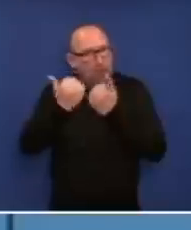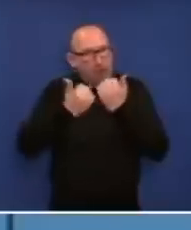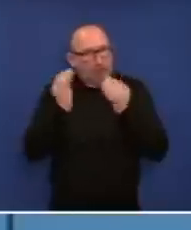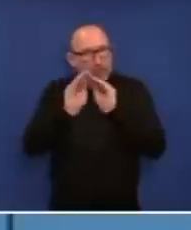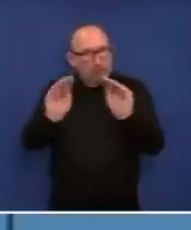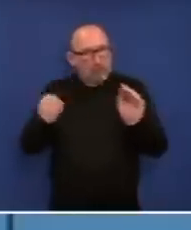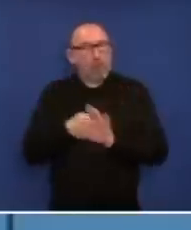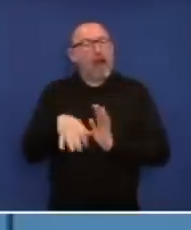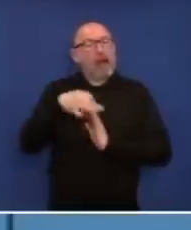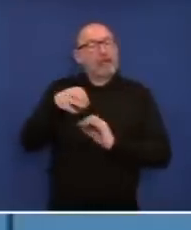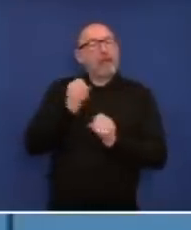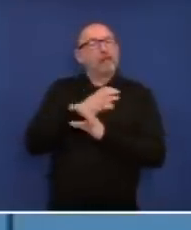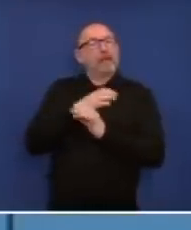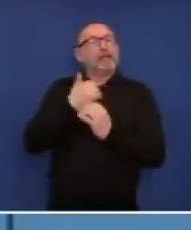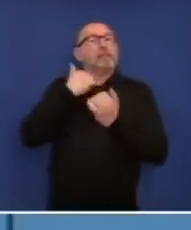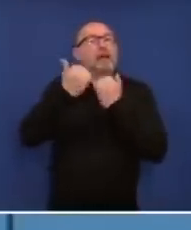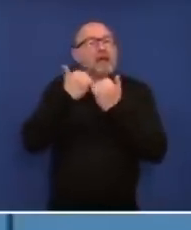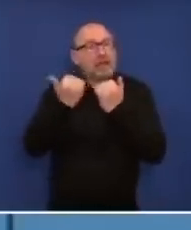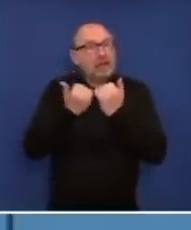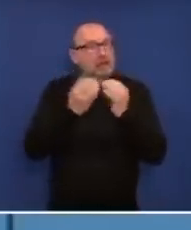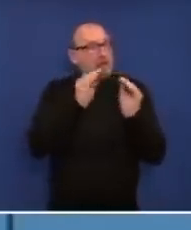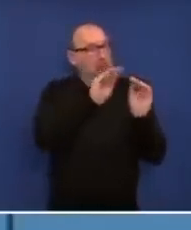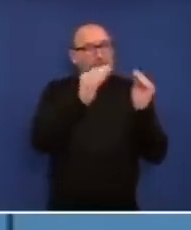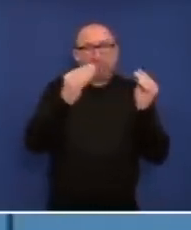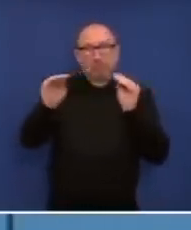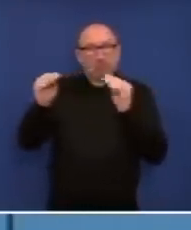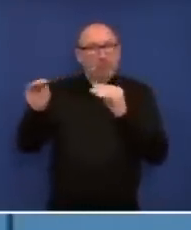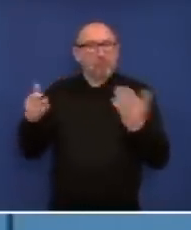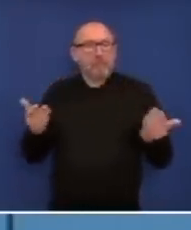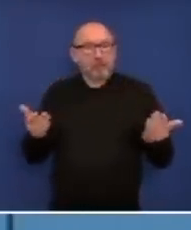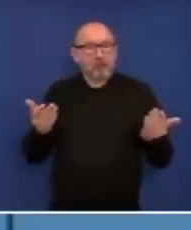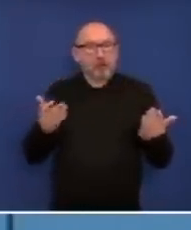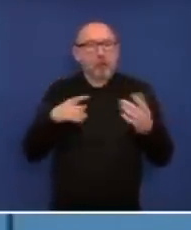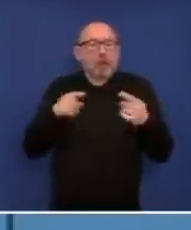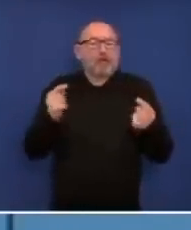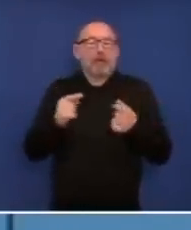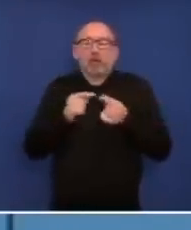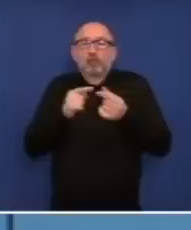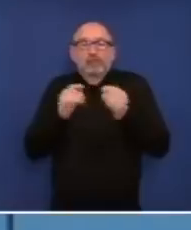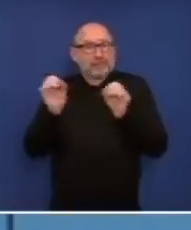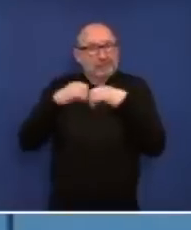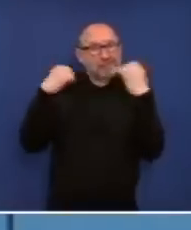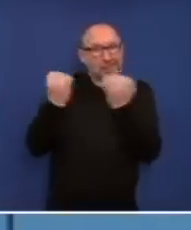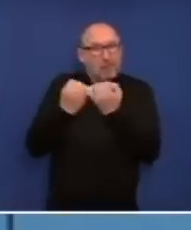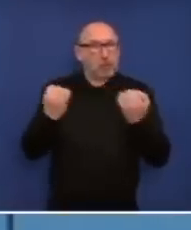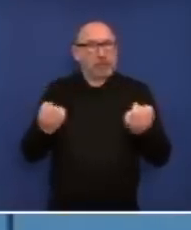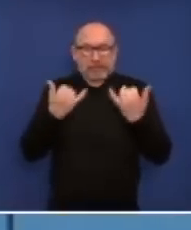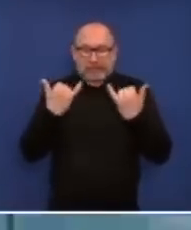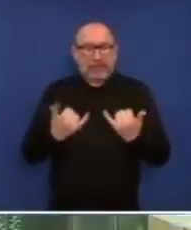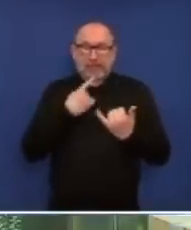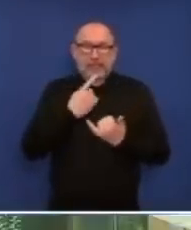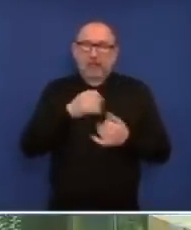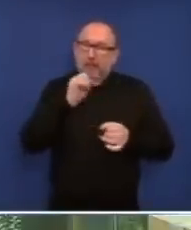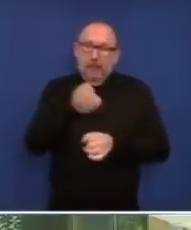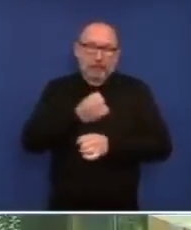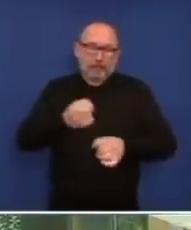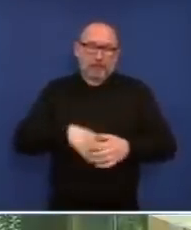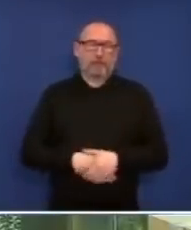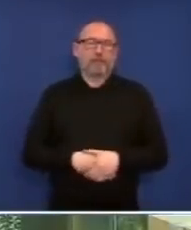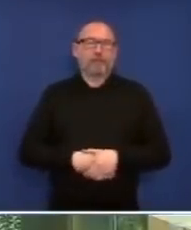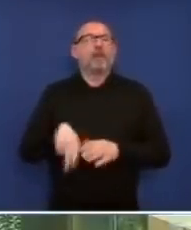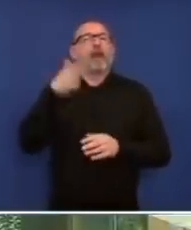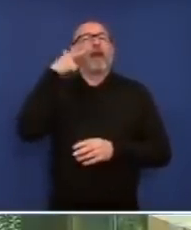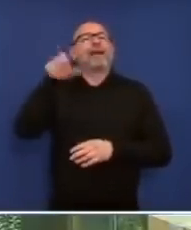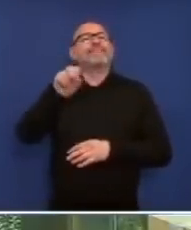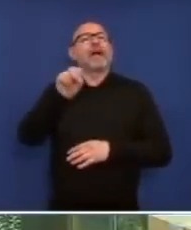einzelne Medienberichterstattungen oder möglicherweise auch Zuspitzungen kann ich natürlich jetzt hier nichts sagen. Ich möchte aber gerne hinzufügen,